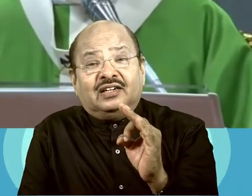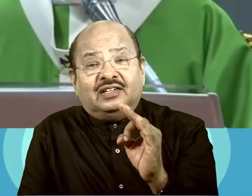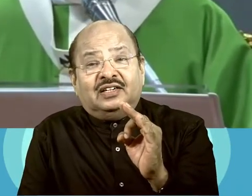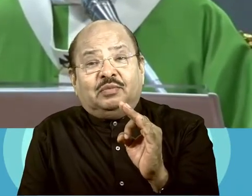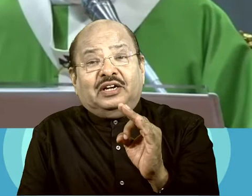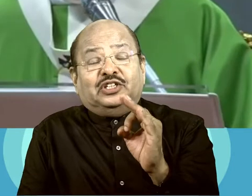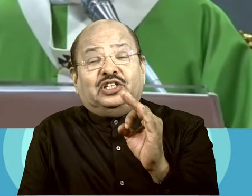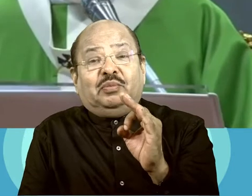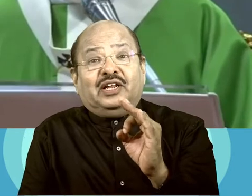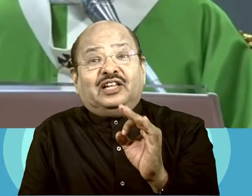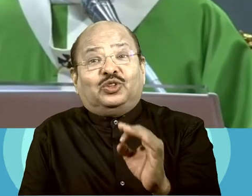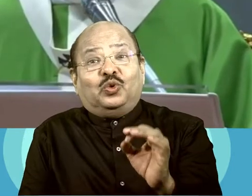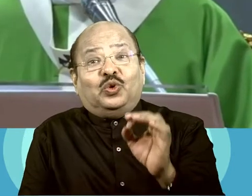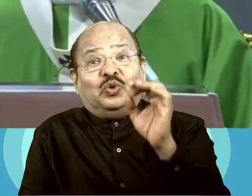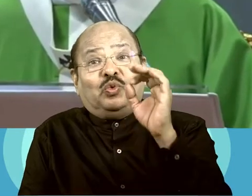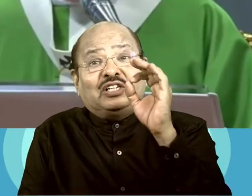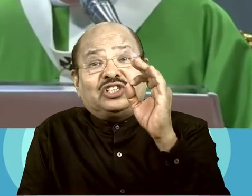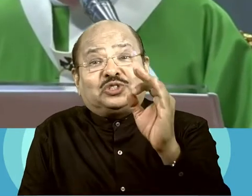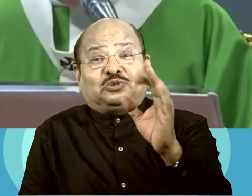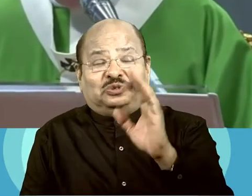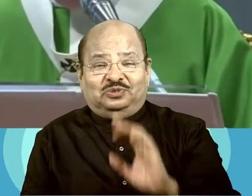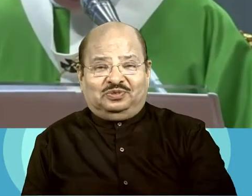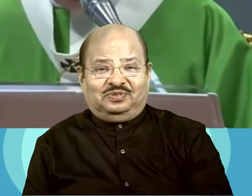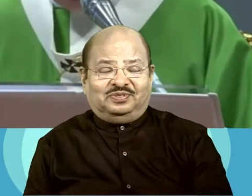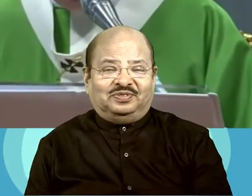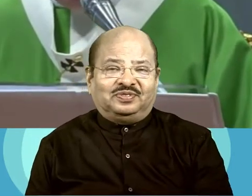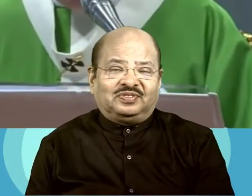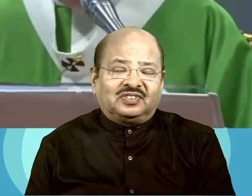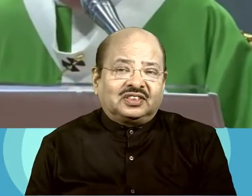മാലാക പരിശുദ്ധ മറിയത്തോട് വചിച്ചു.